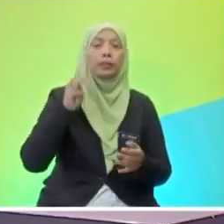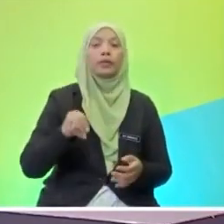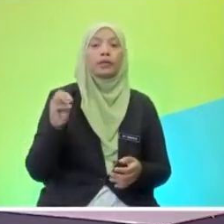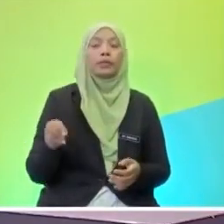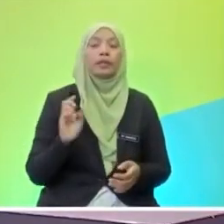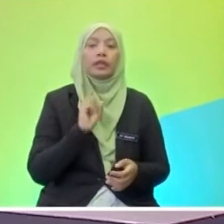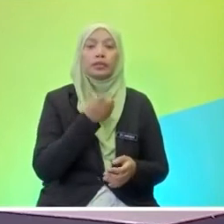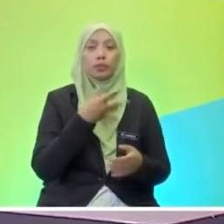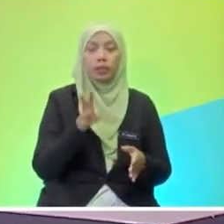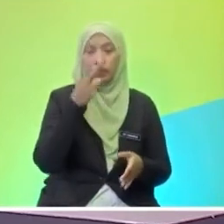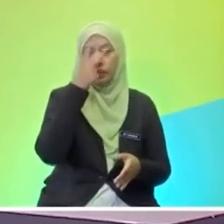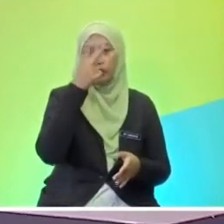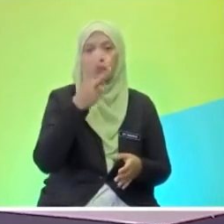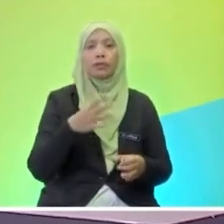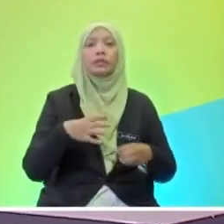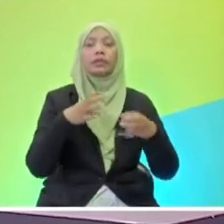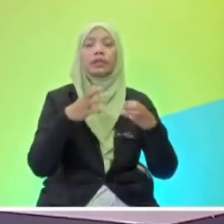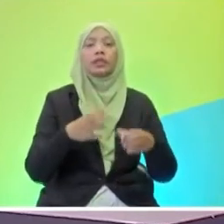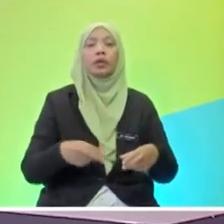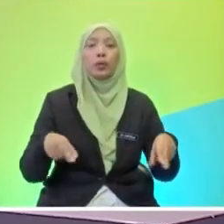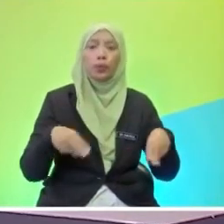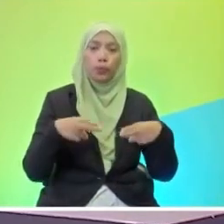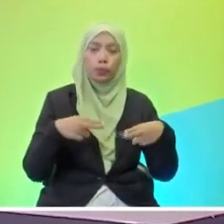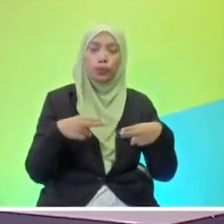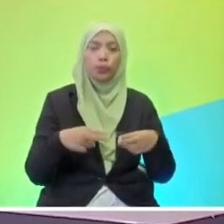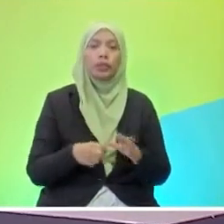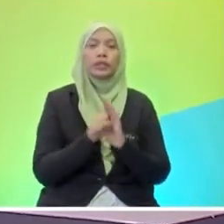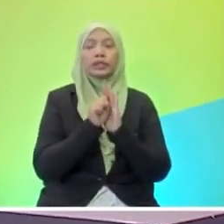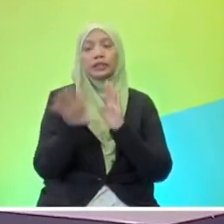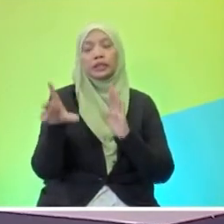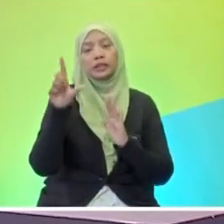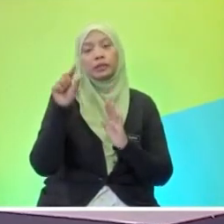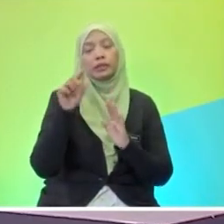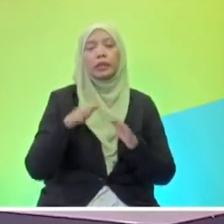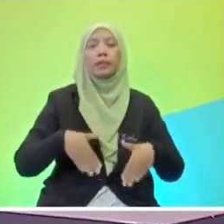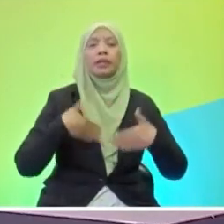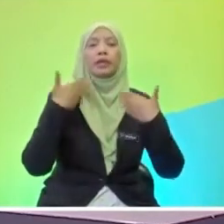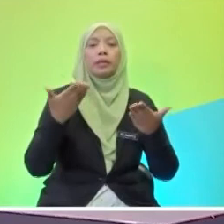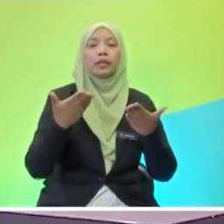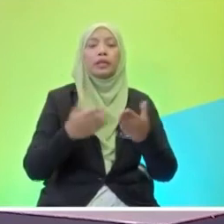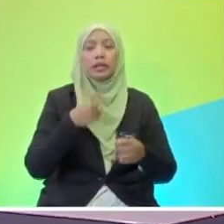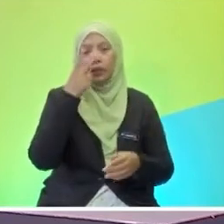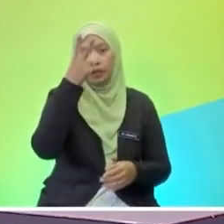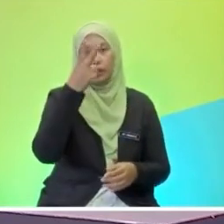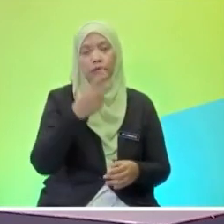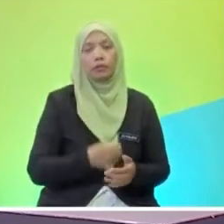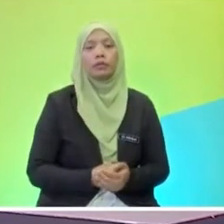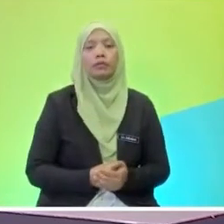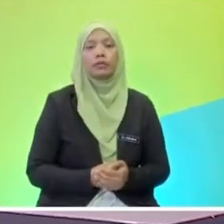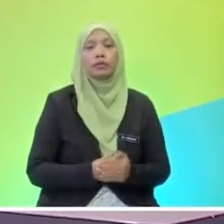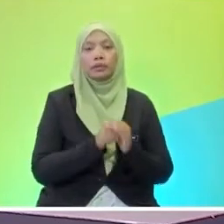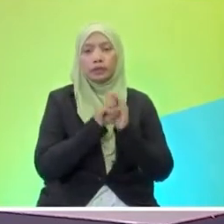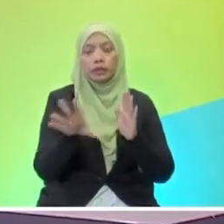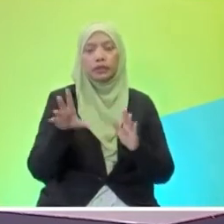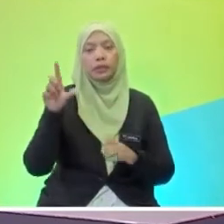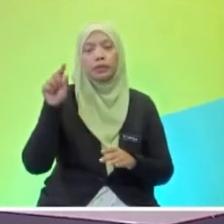kita tengok eee cara kita uruskan sisa pejal macam mana kemudian kita tengok sisa Pepe pejal